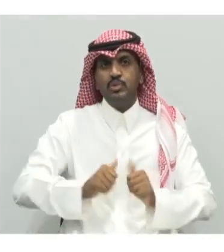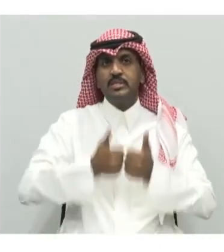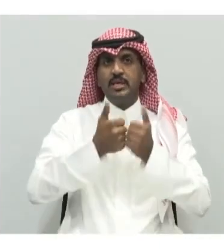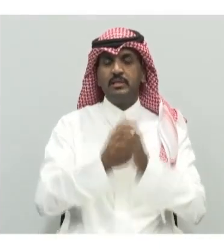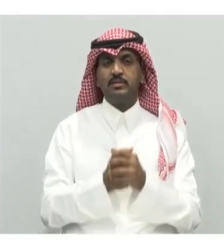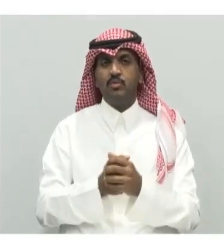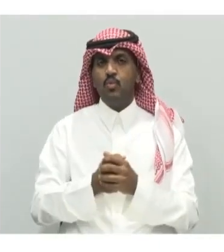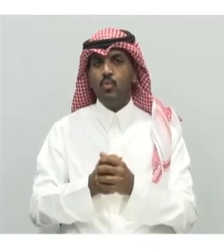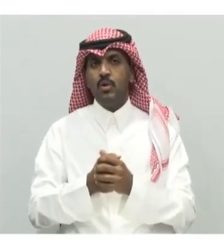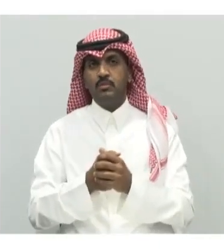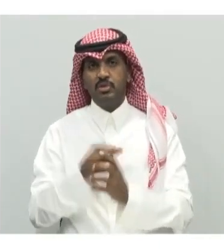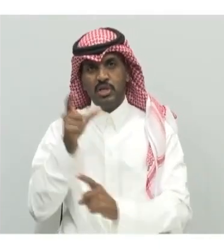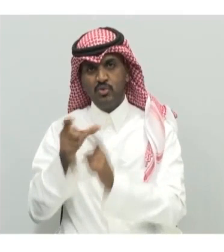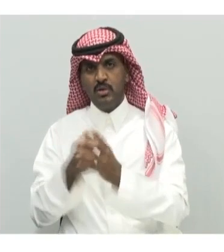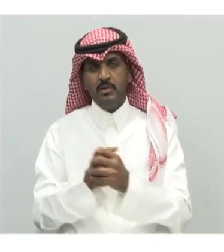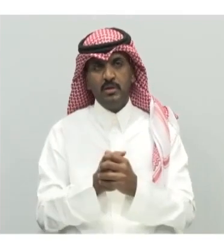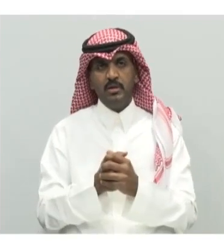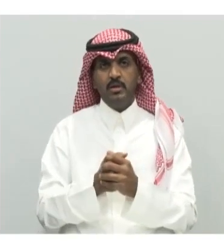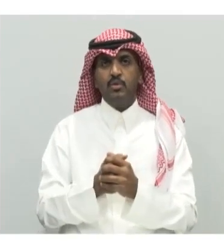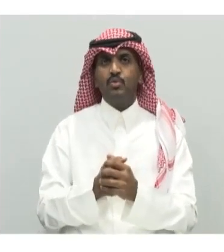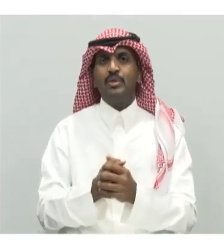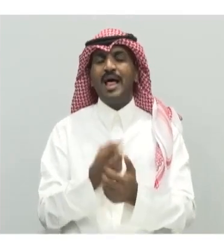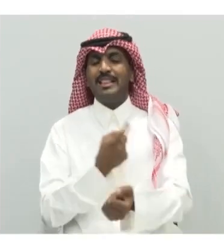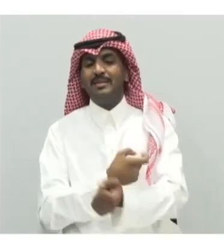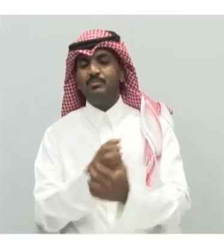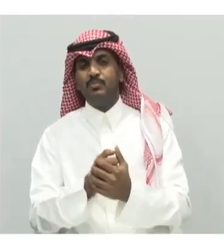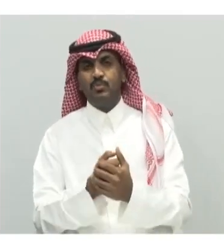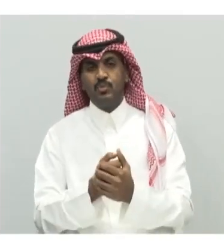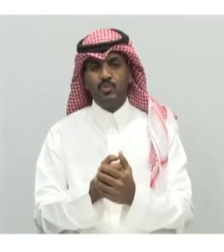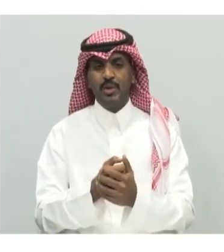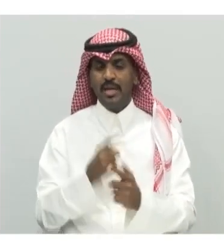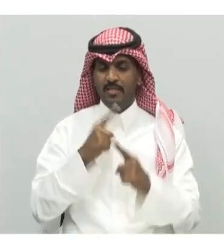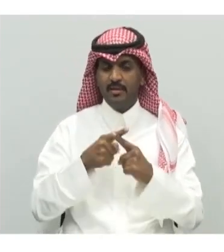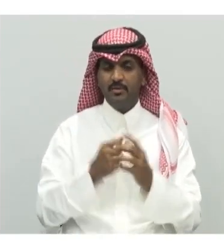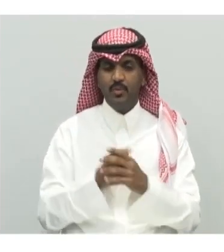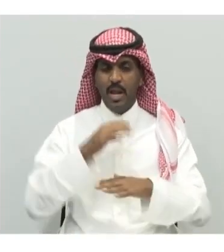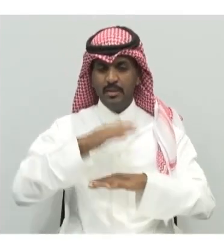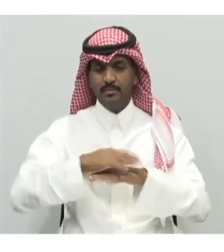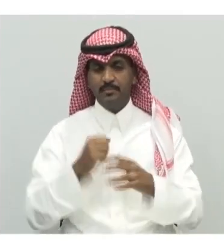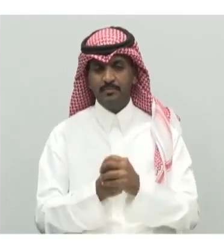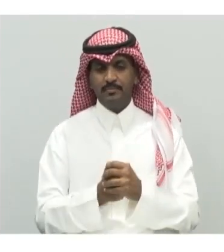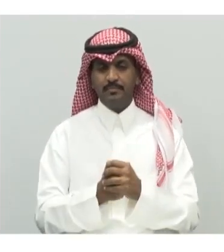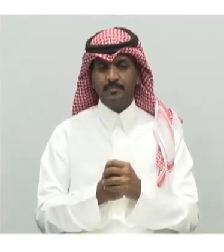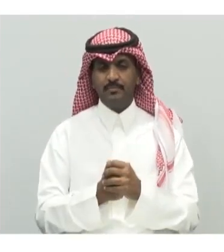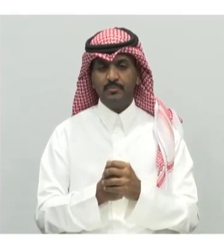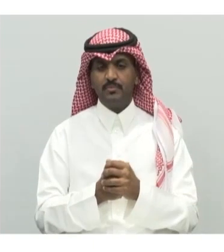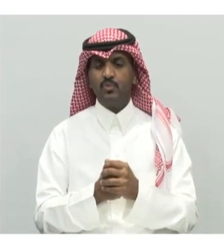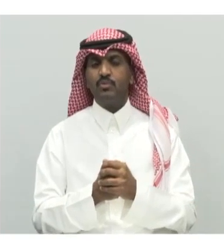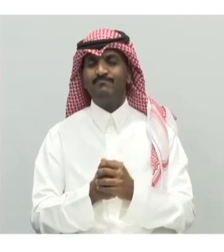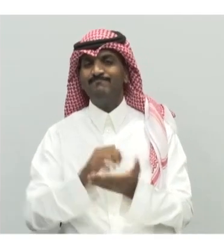العلماء الطب والرياضيات والادب ايضا في مجال الفيزياء